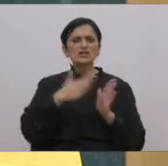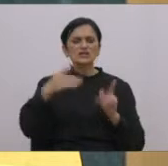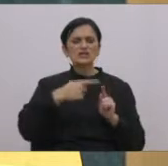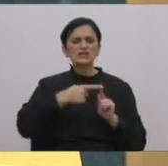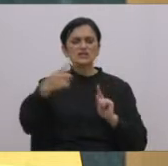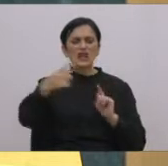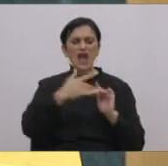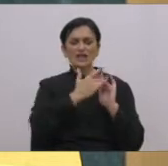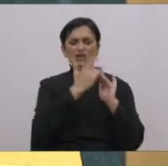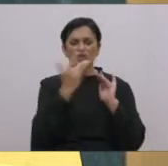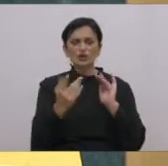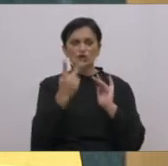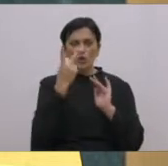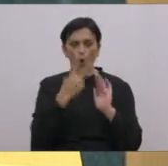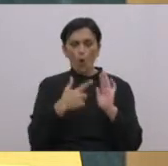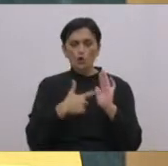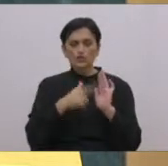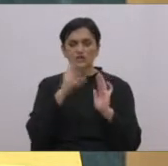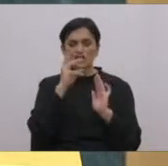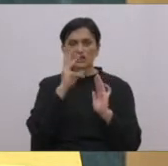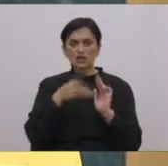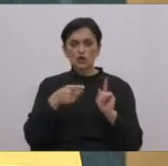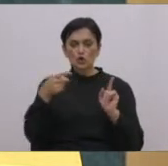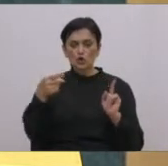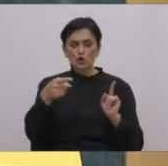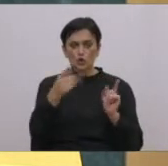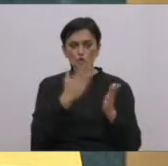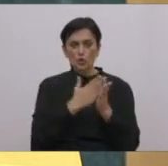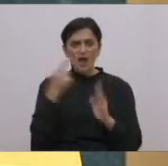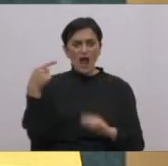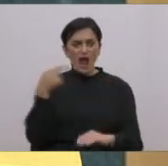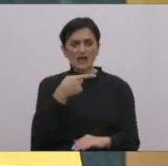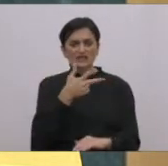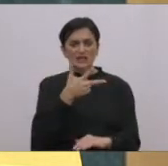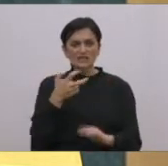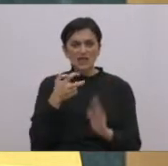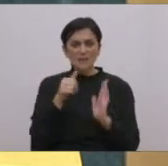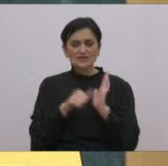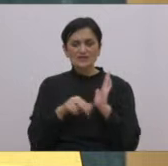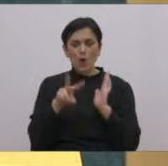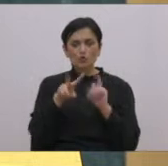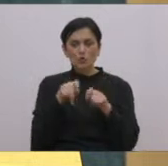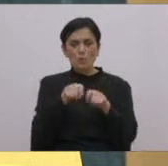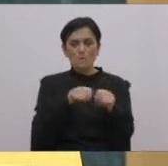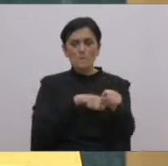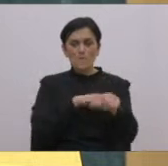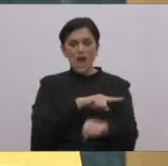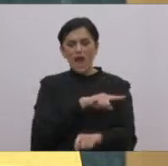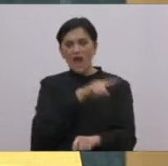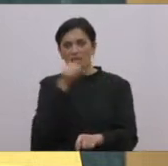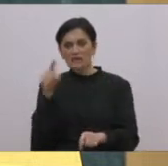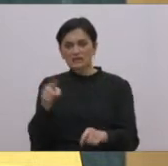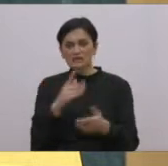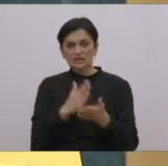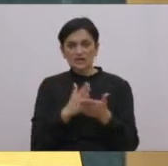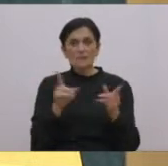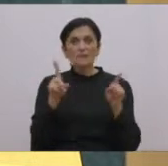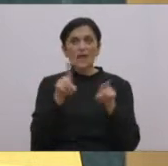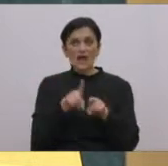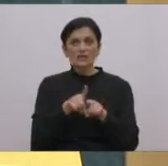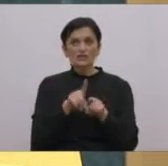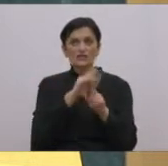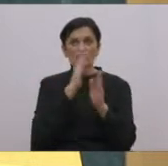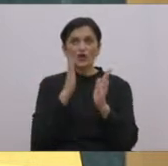უკვე აღნიშნული 27 კილომეტრიან მონაკვეთშია, 1362 მეტრის სიგრძის არის და ასევე